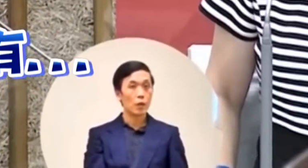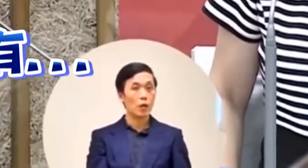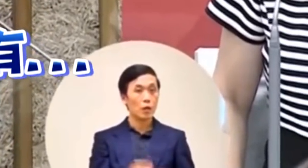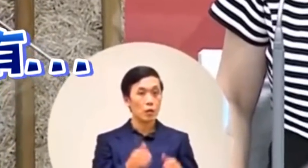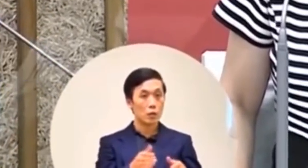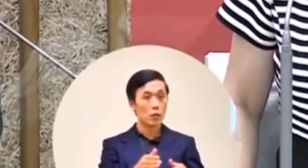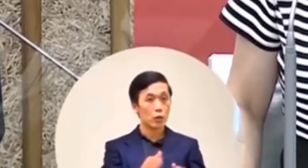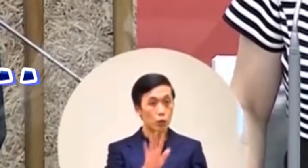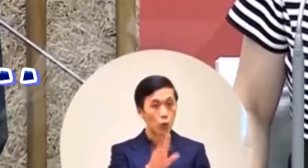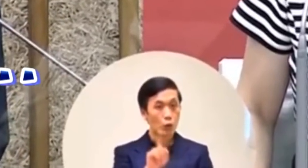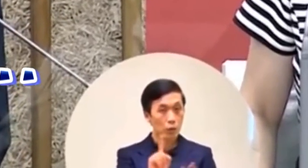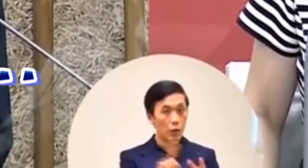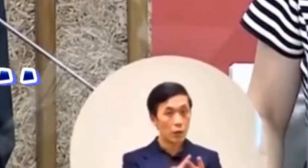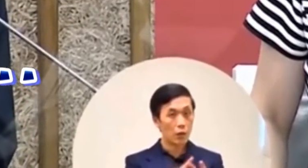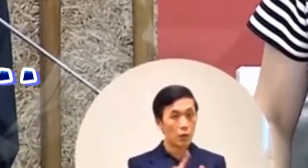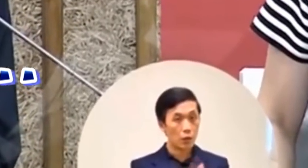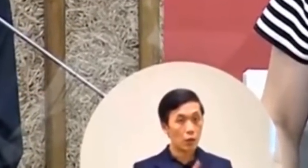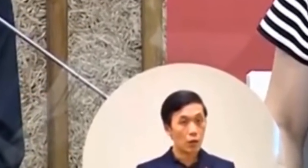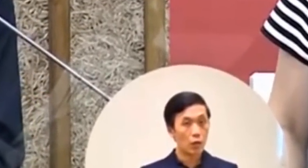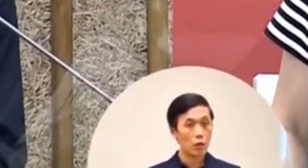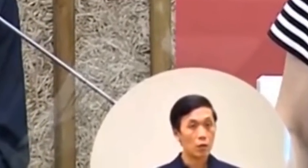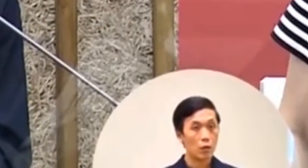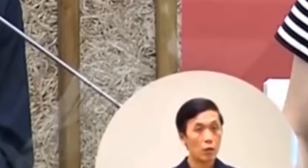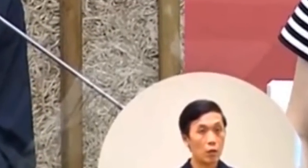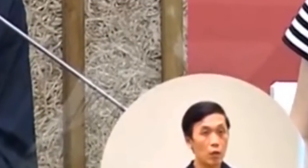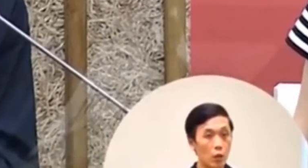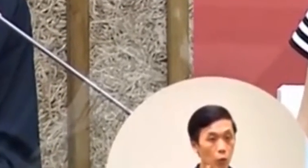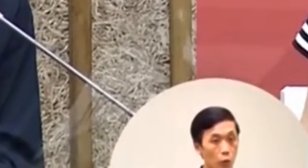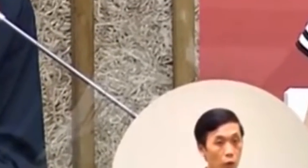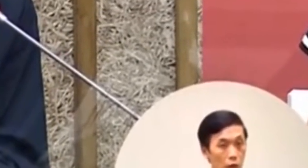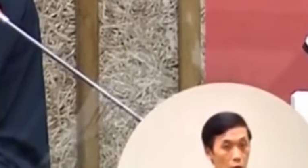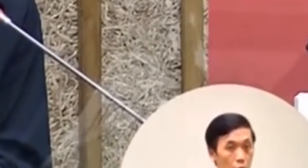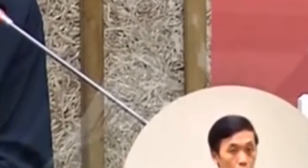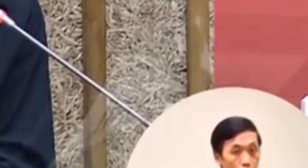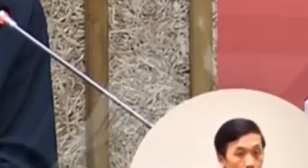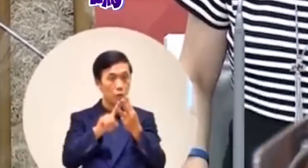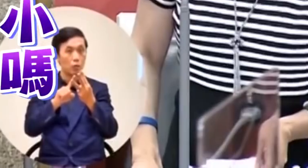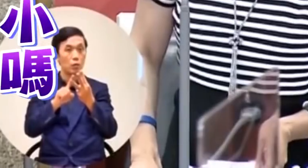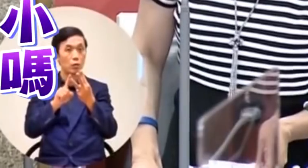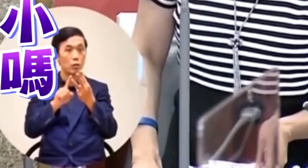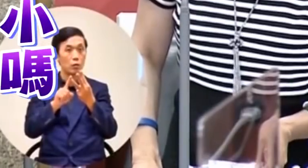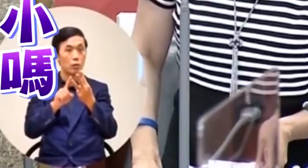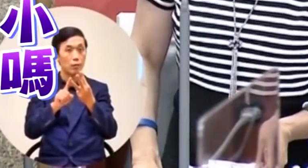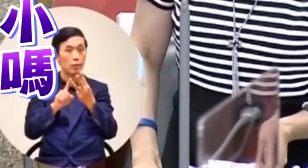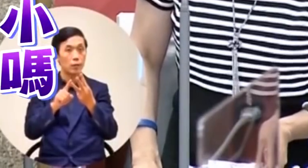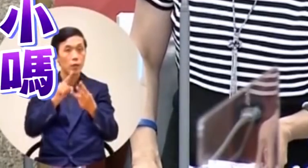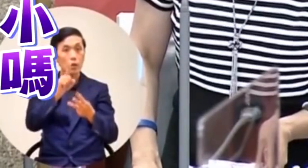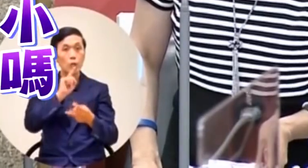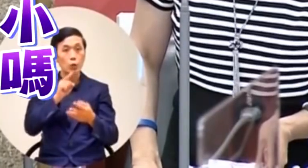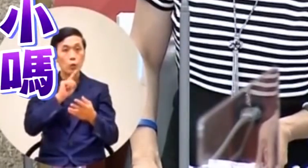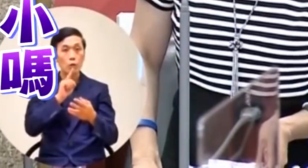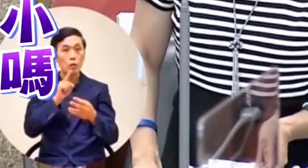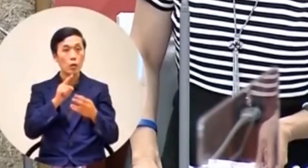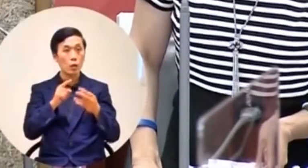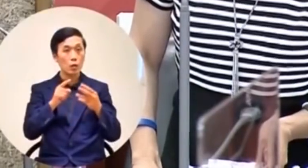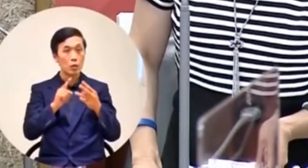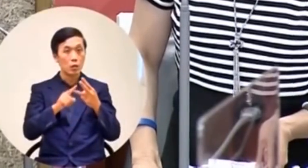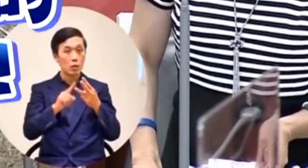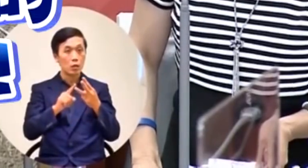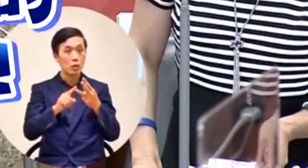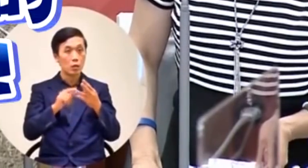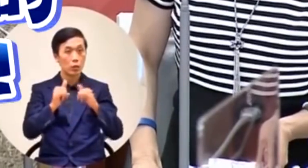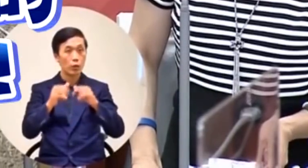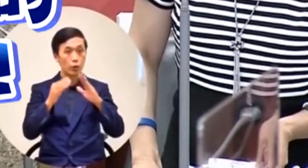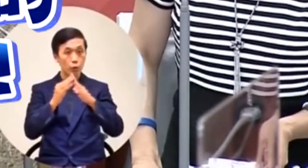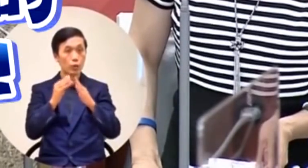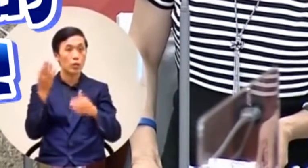有跟我们卫生局、教育局还有 你讲的是中山国小吗？ 合作的中山，过